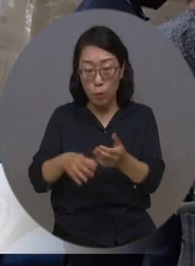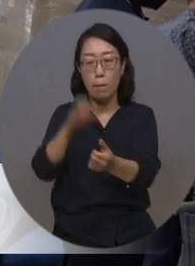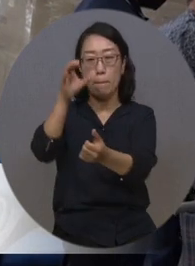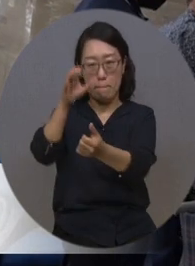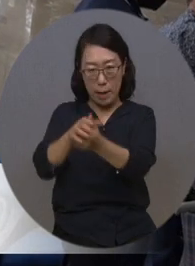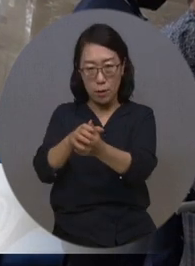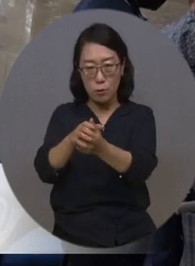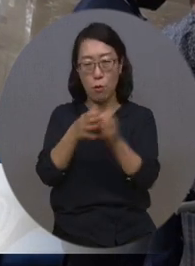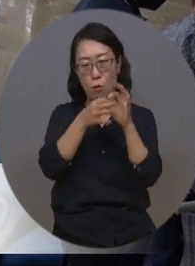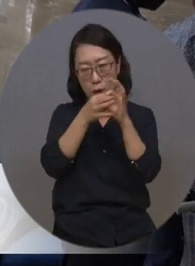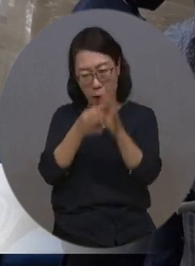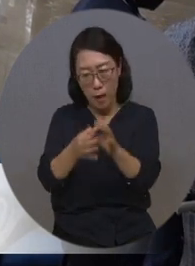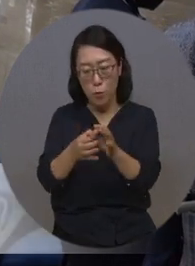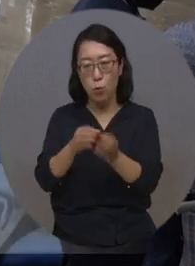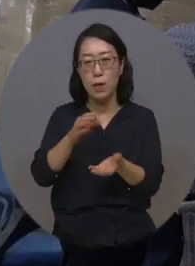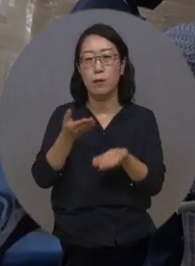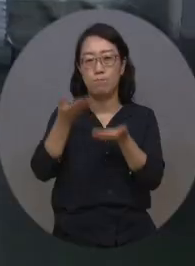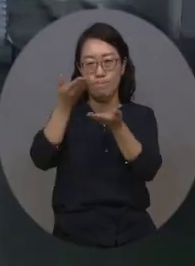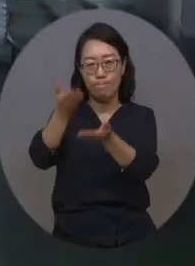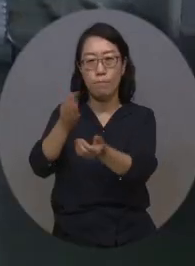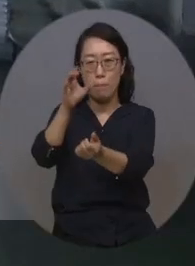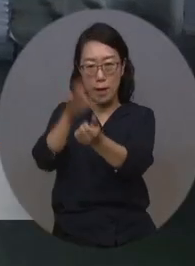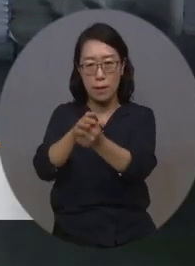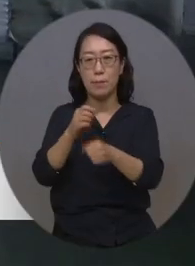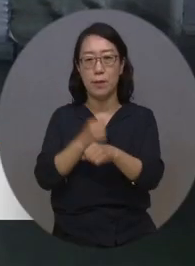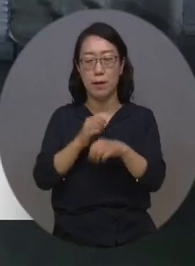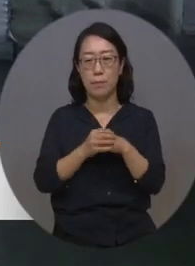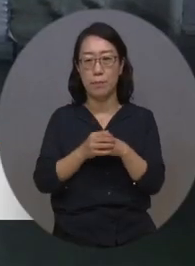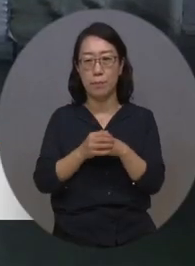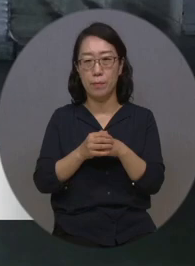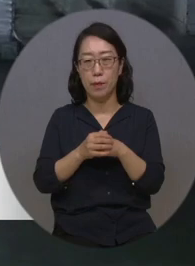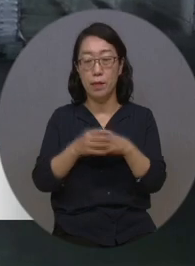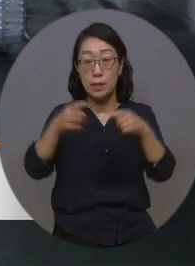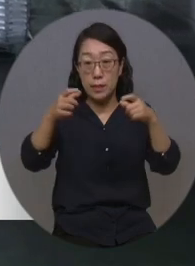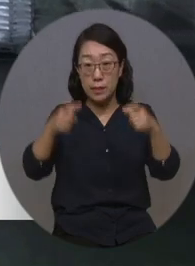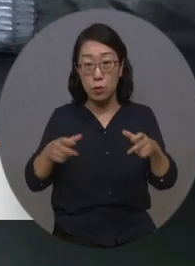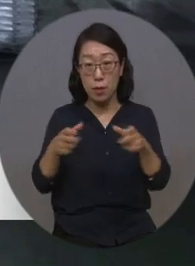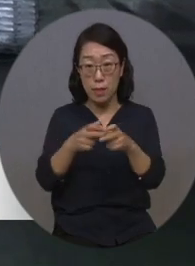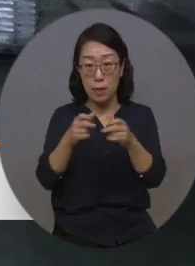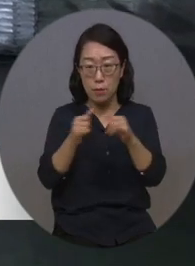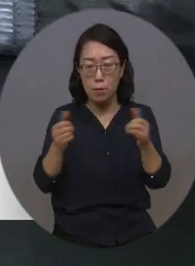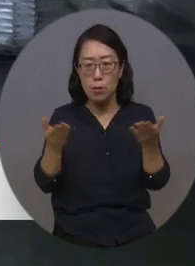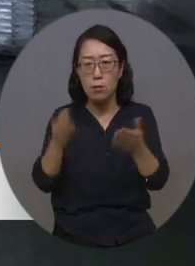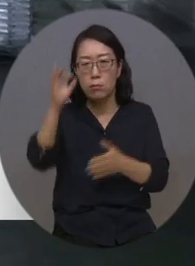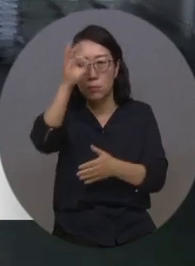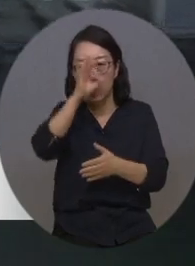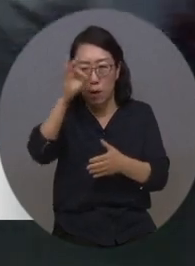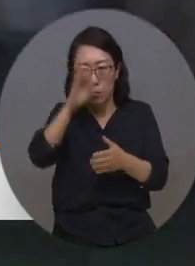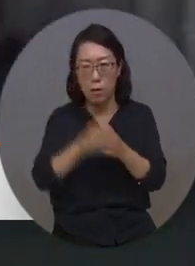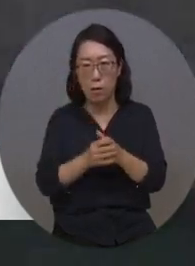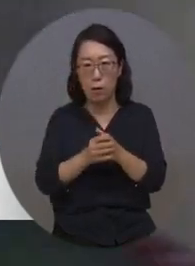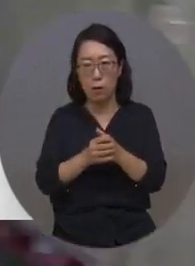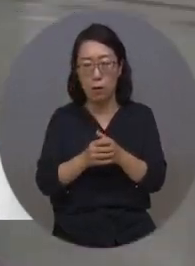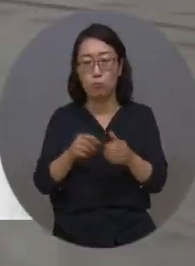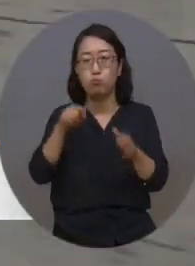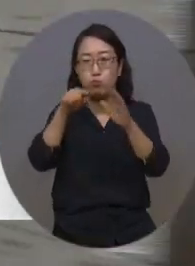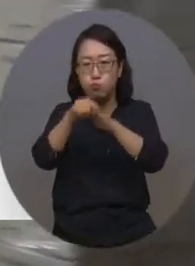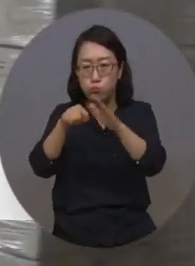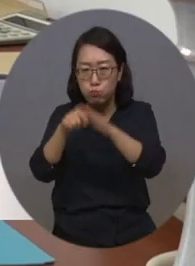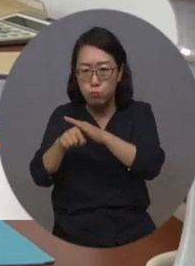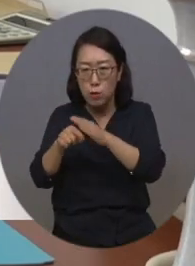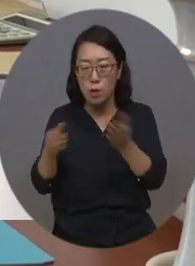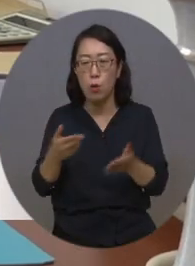드릴 것을 약속드립니다 지역이 장애인들이 일을 하고 싶어 협회 작업장의 출근해도 일이